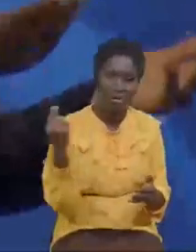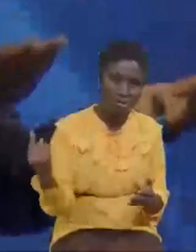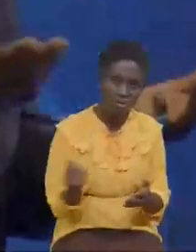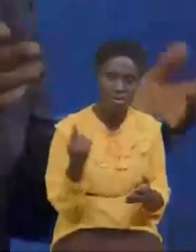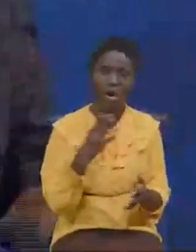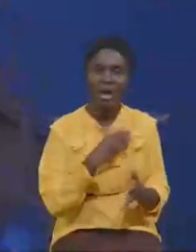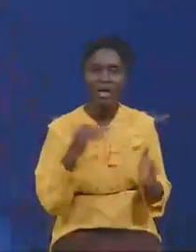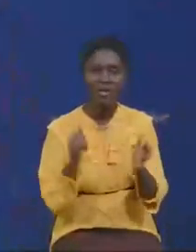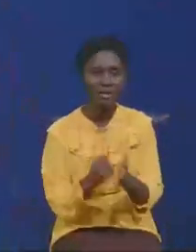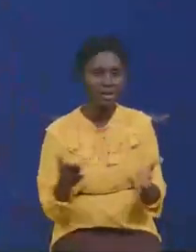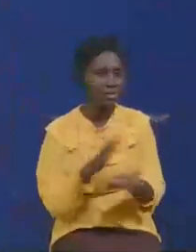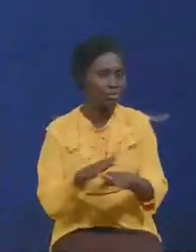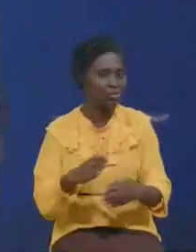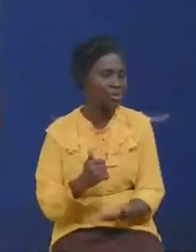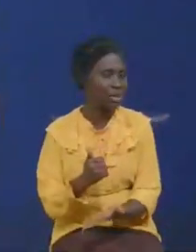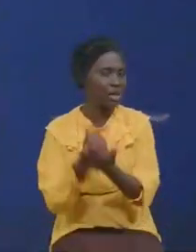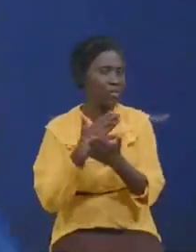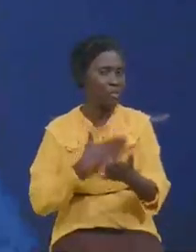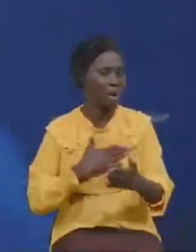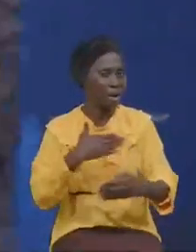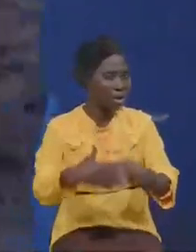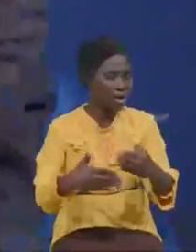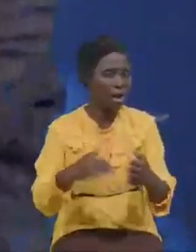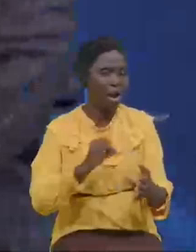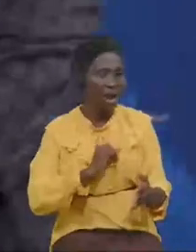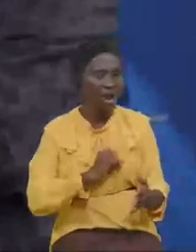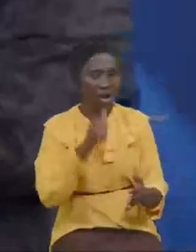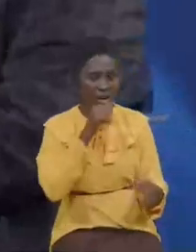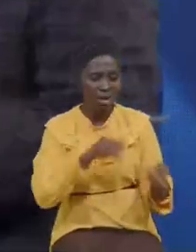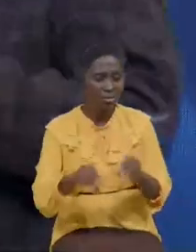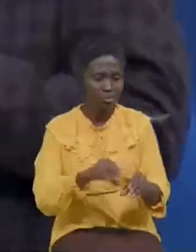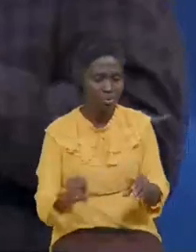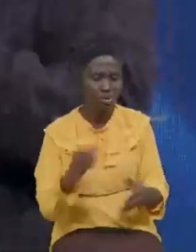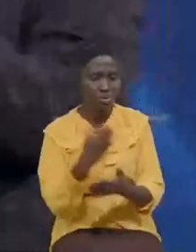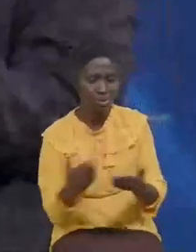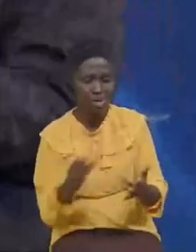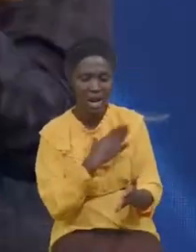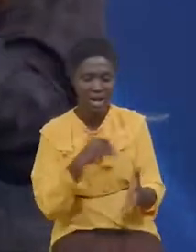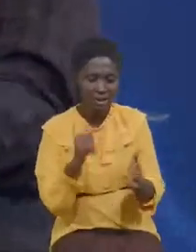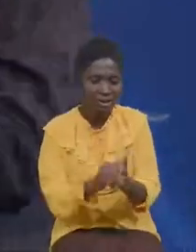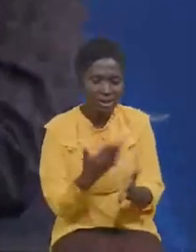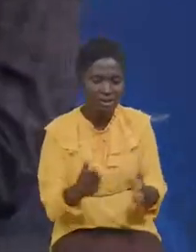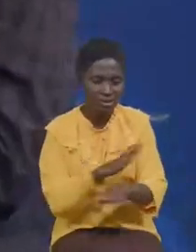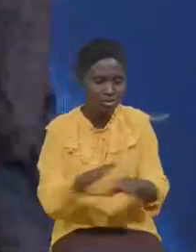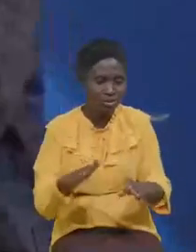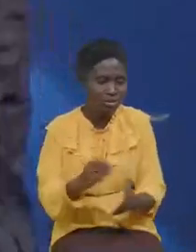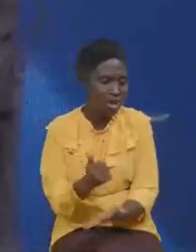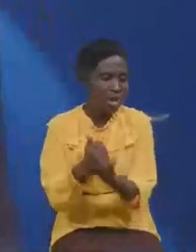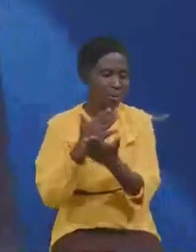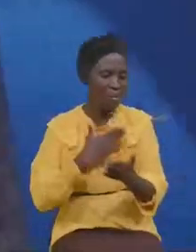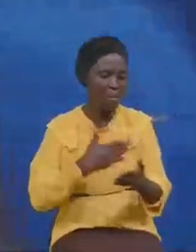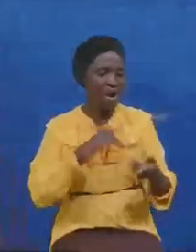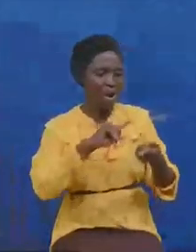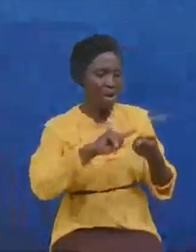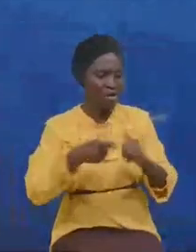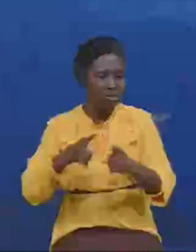à progresser, je fais quelque chose et la chose n'a pas aidé ma relation avec ma femme, je